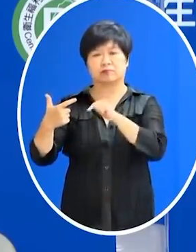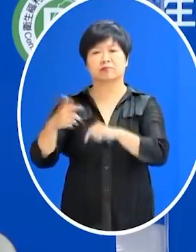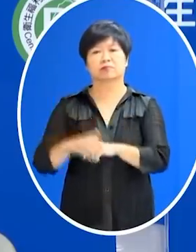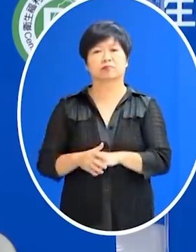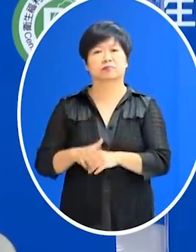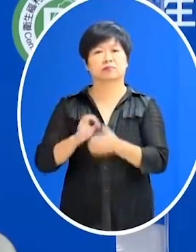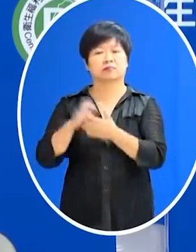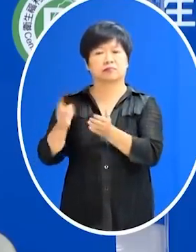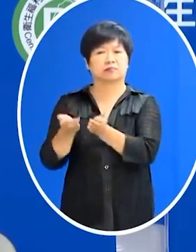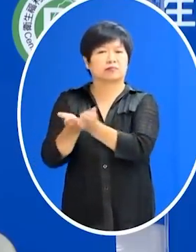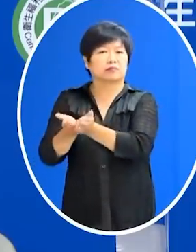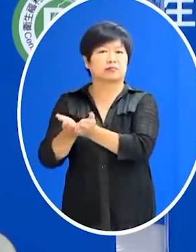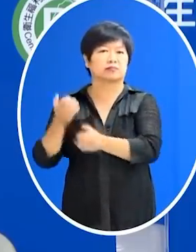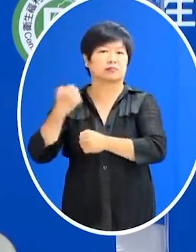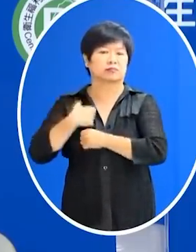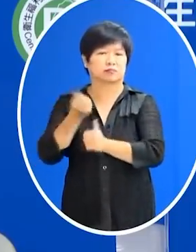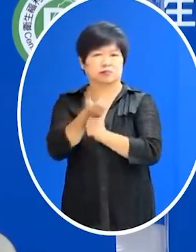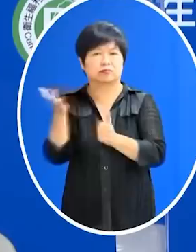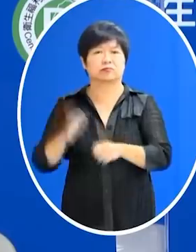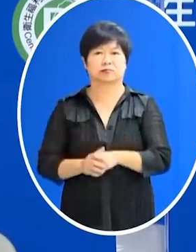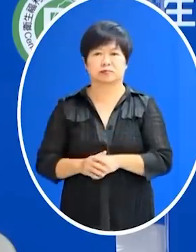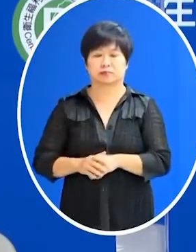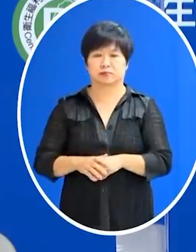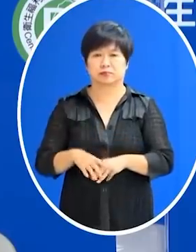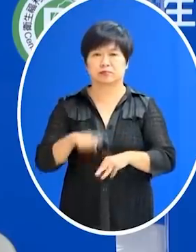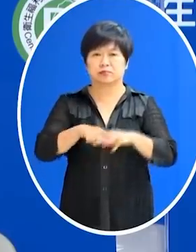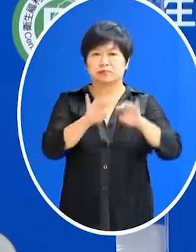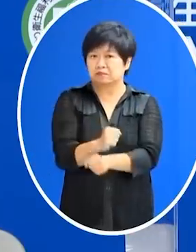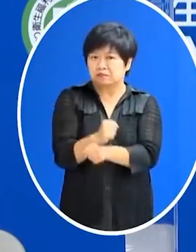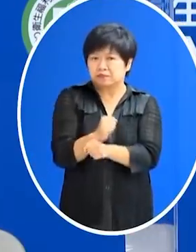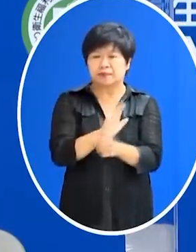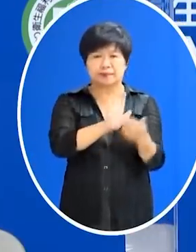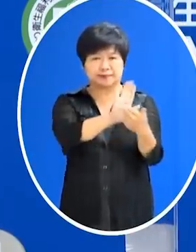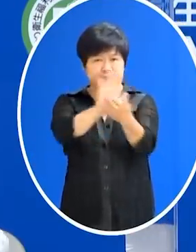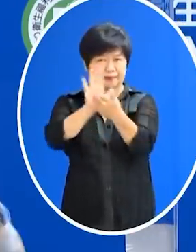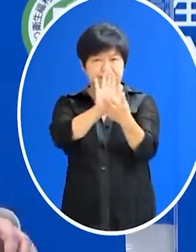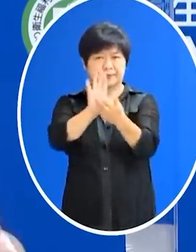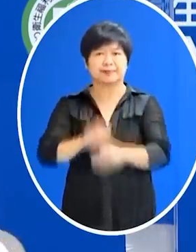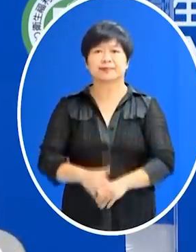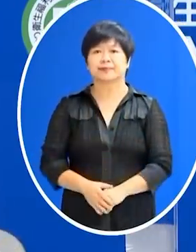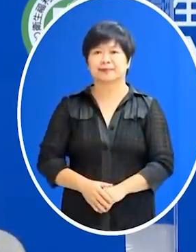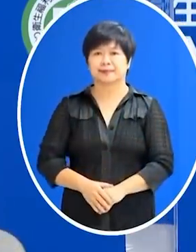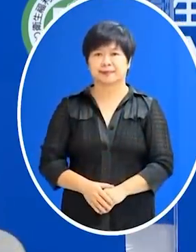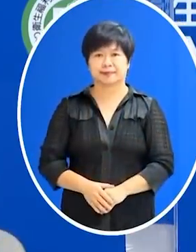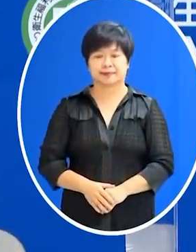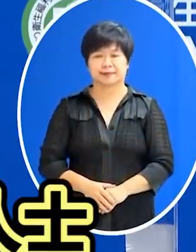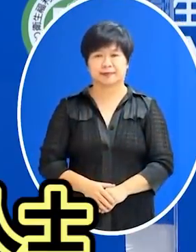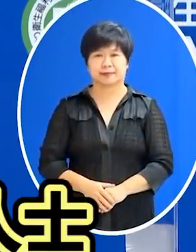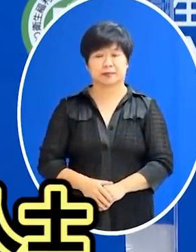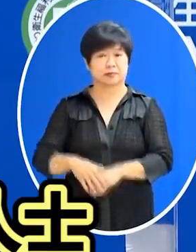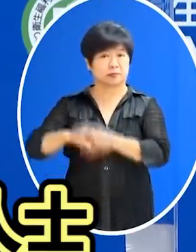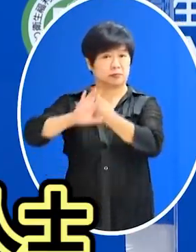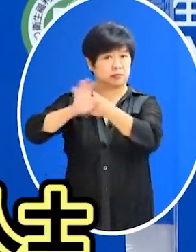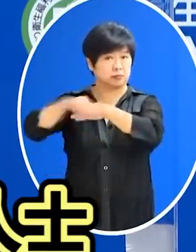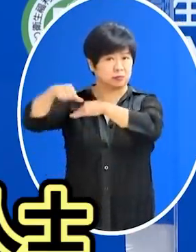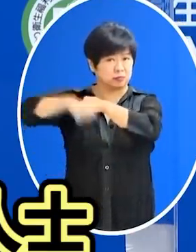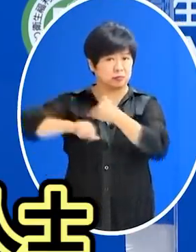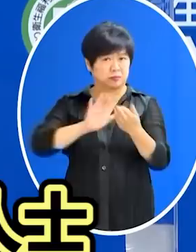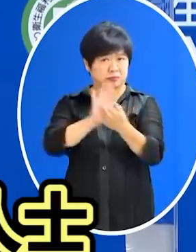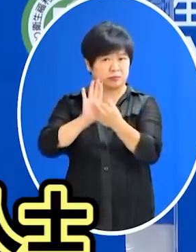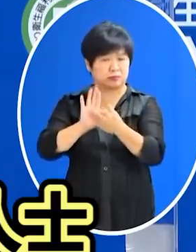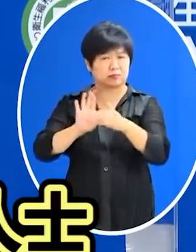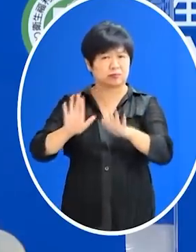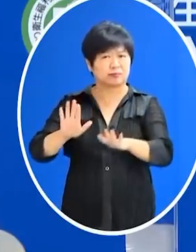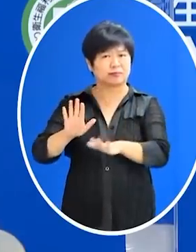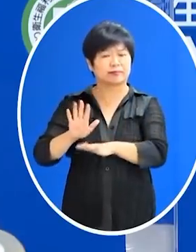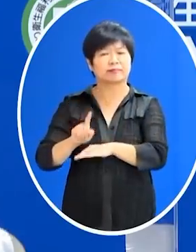队55例，好，本土的案例。那所以在边境，我们在一个相关短期商